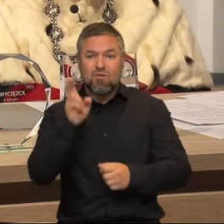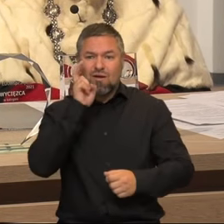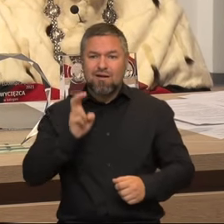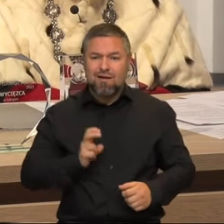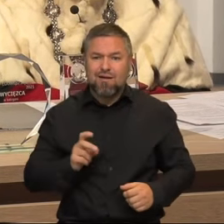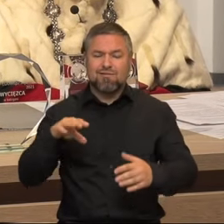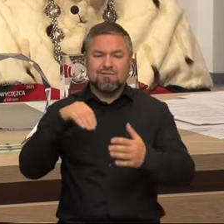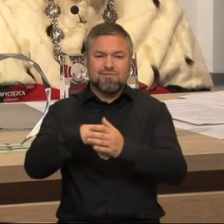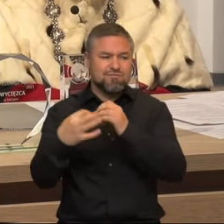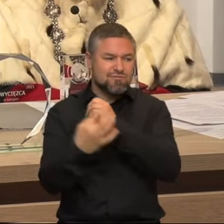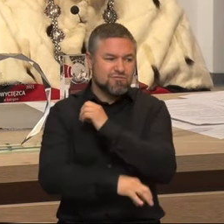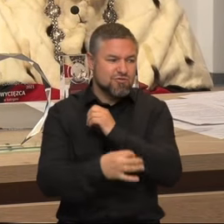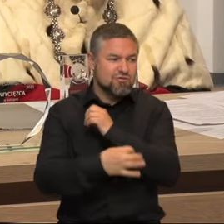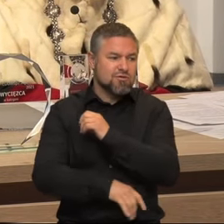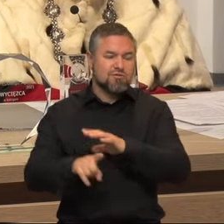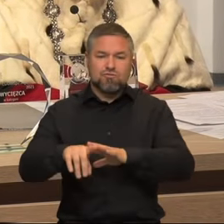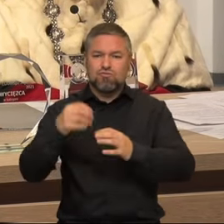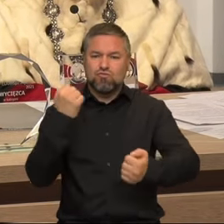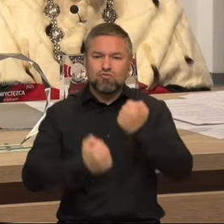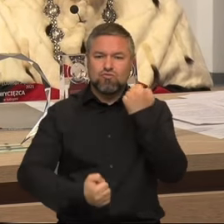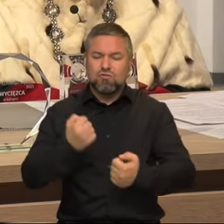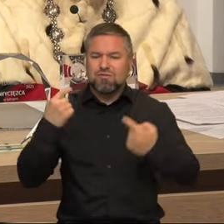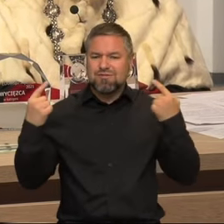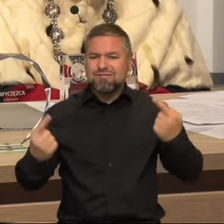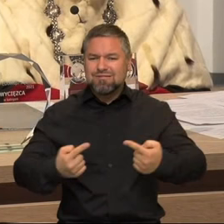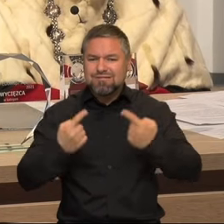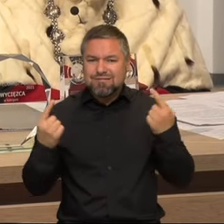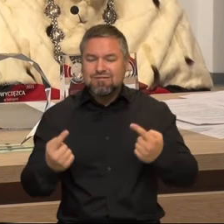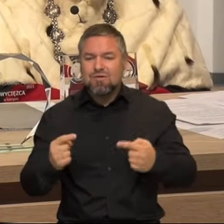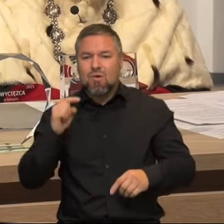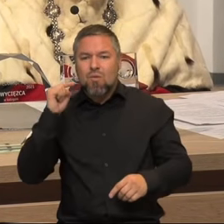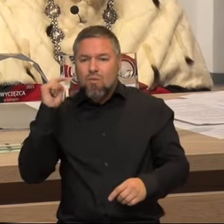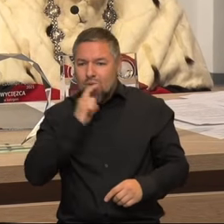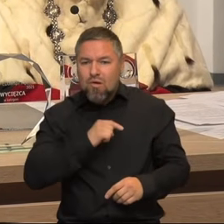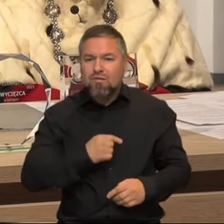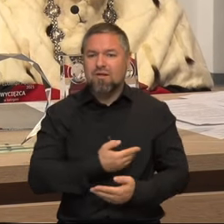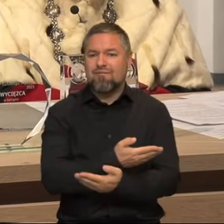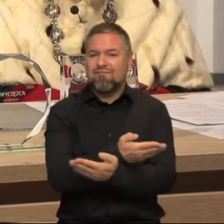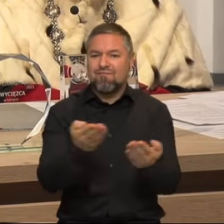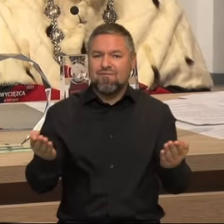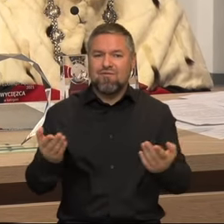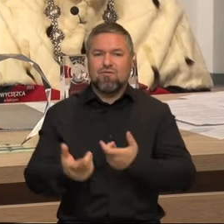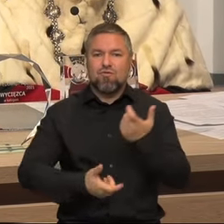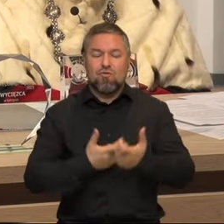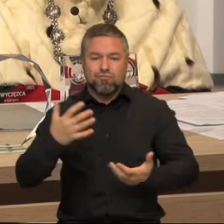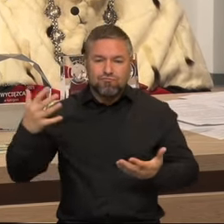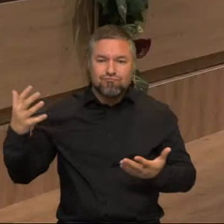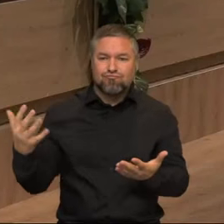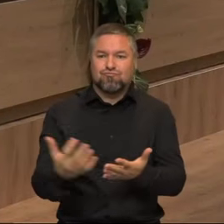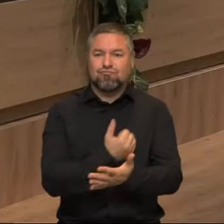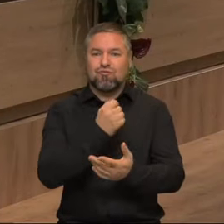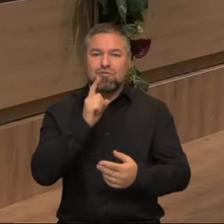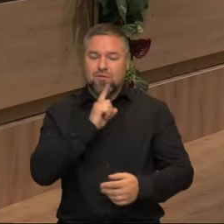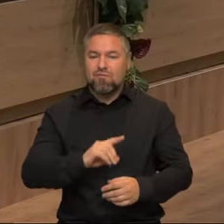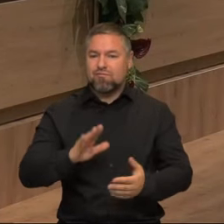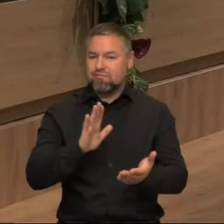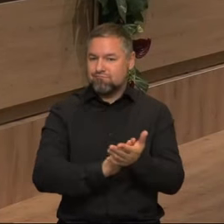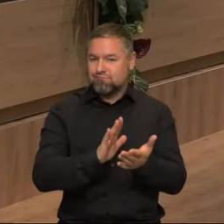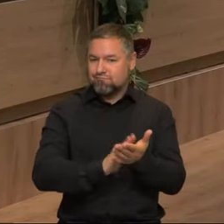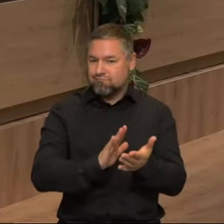również studenci, pomimo tych trudnych sytuacji, potrafiliście no, zdobyć te